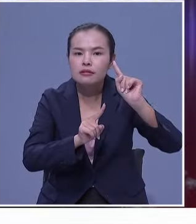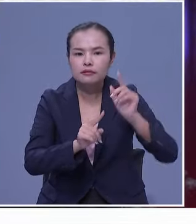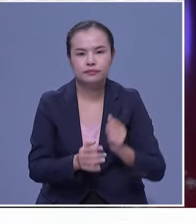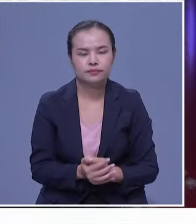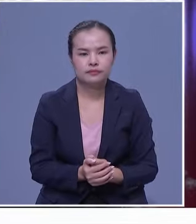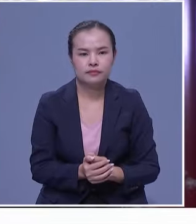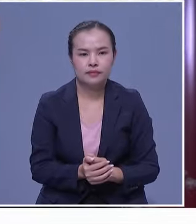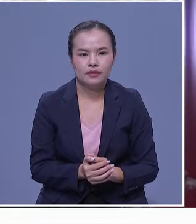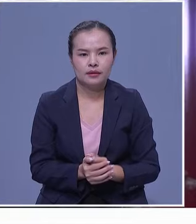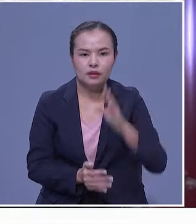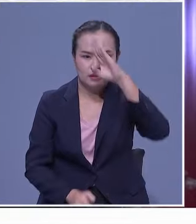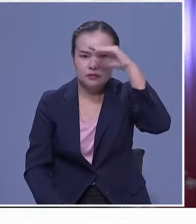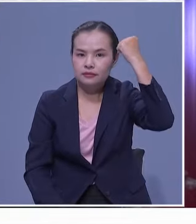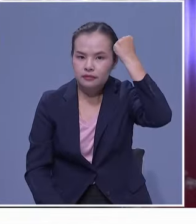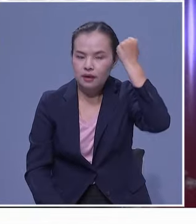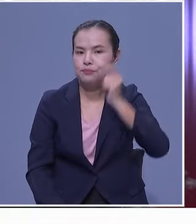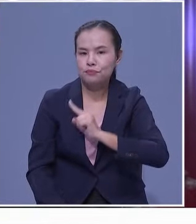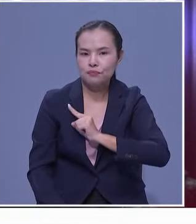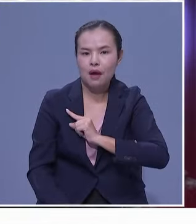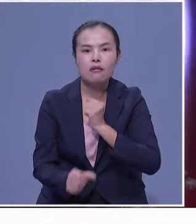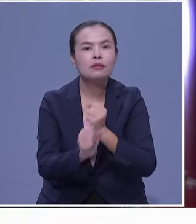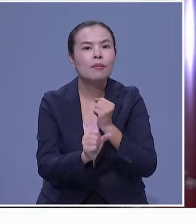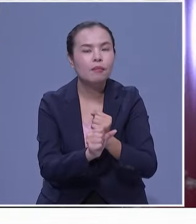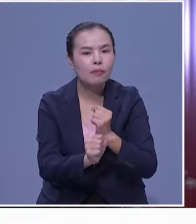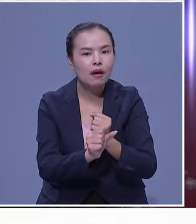ที่คุณแพทองธารแสดงบทบาทอะไรต่างๆมา